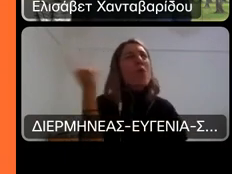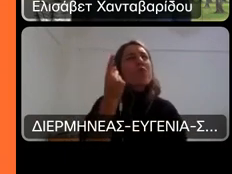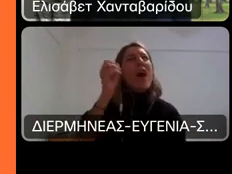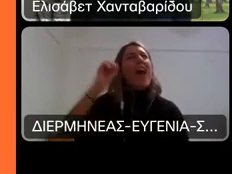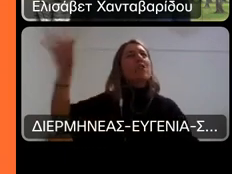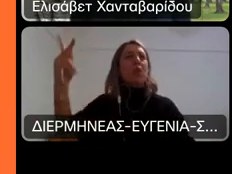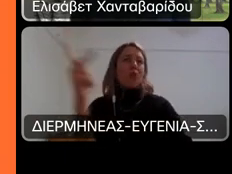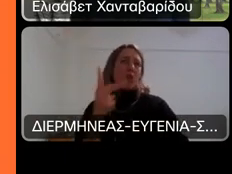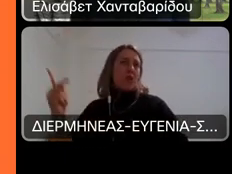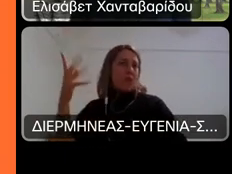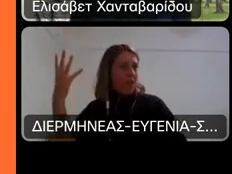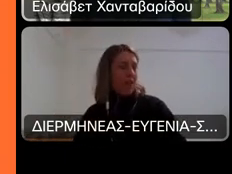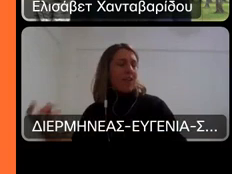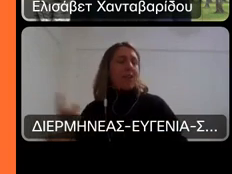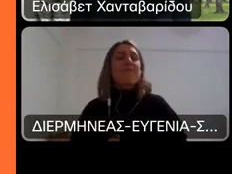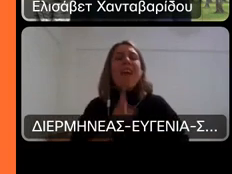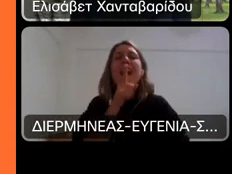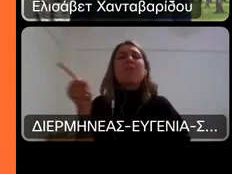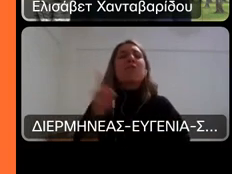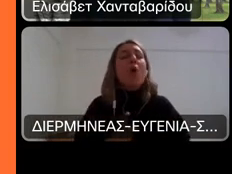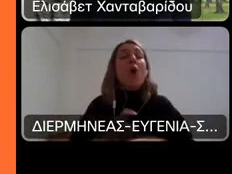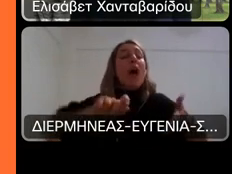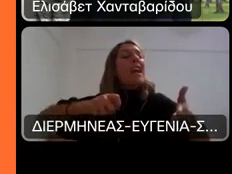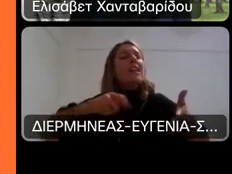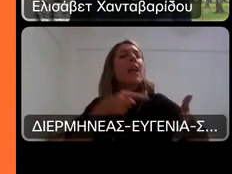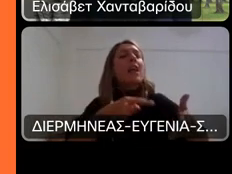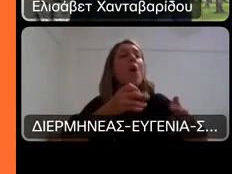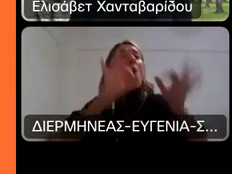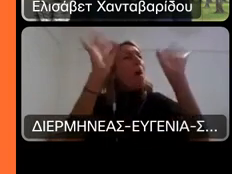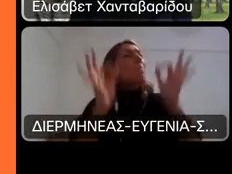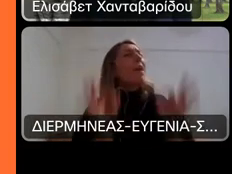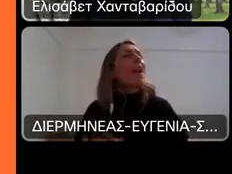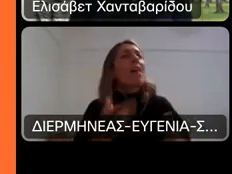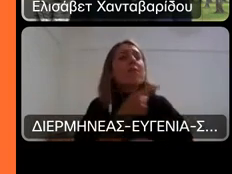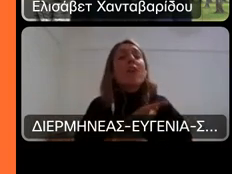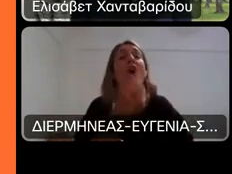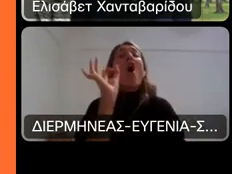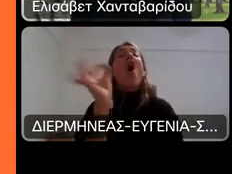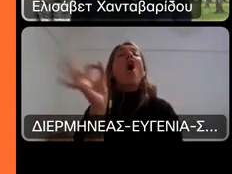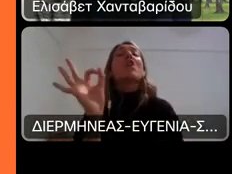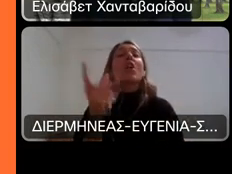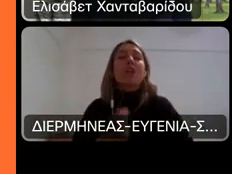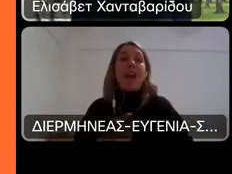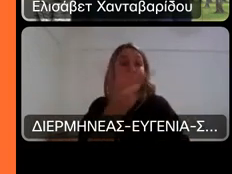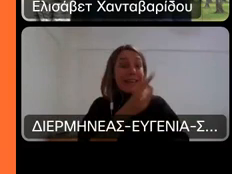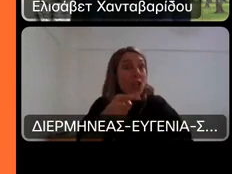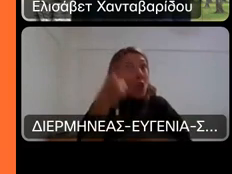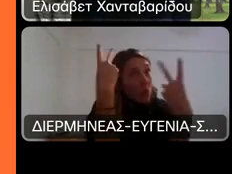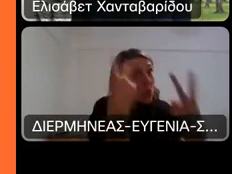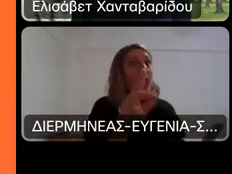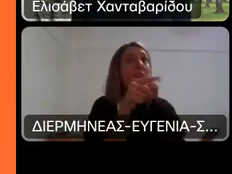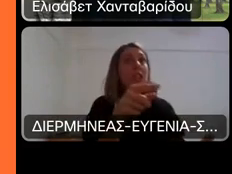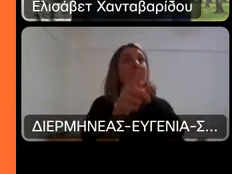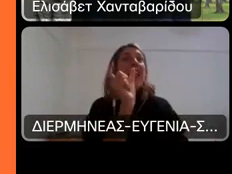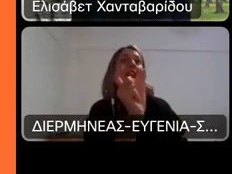εργαλείο που περιγράφει ορολογία που χρησιμοποιεί η ίδια η κοινότητα, και η βιβλιοοικονομική κοινότητα